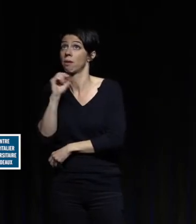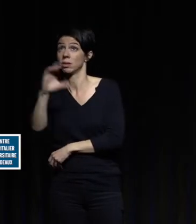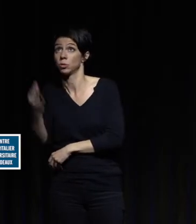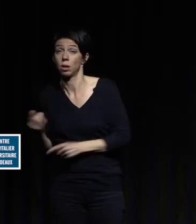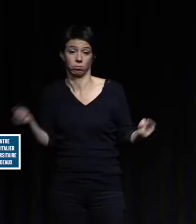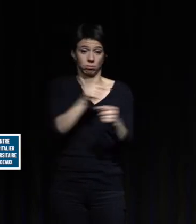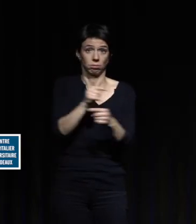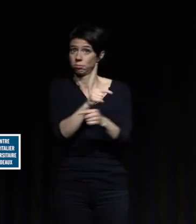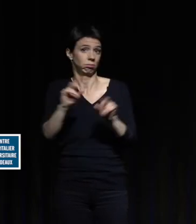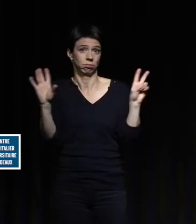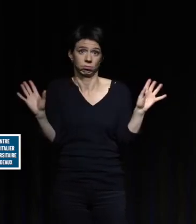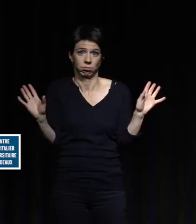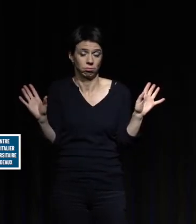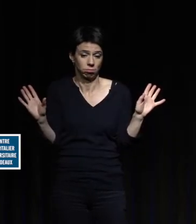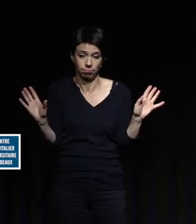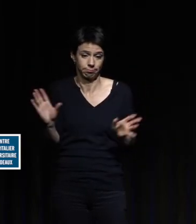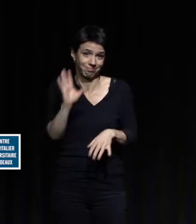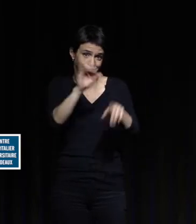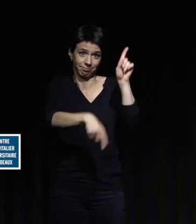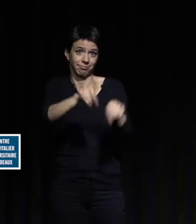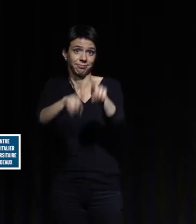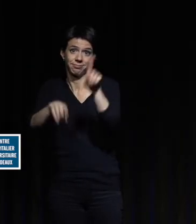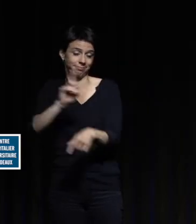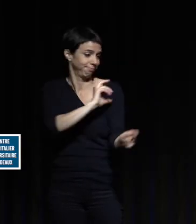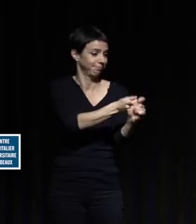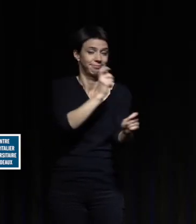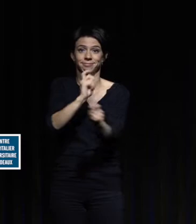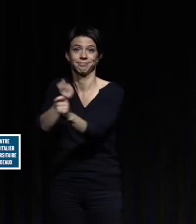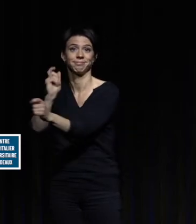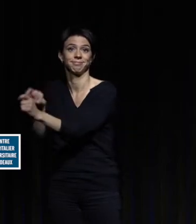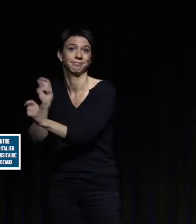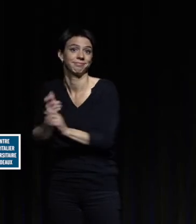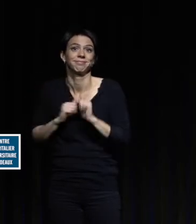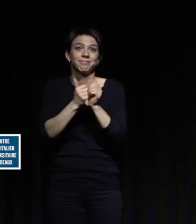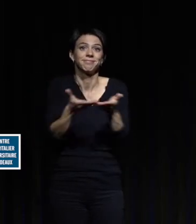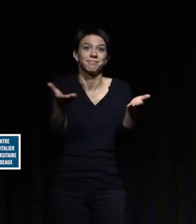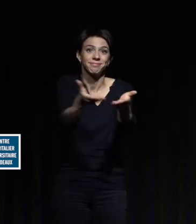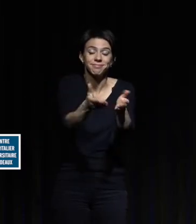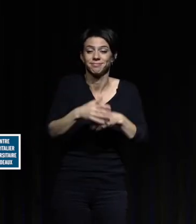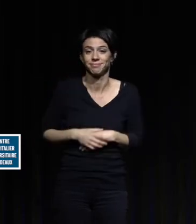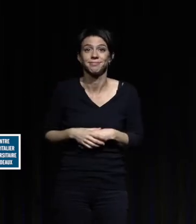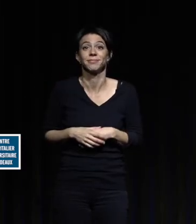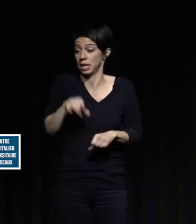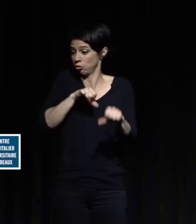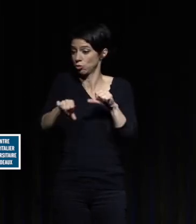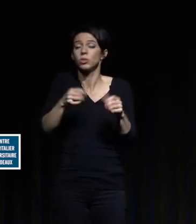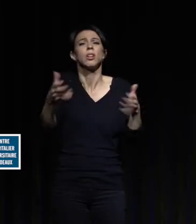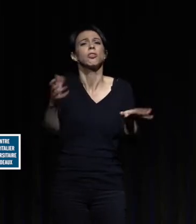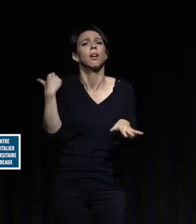le traitement chirurgical peut être indiqué dans les cas de figure dont je vous ai déjà parlé, hein, on va